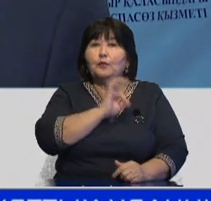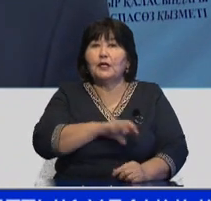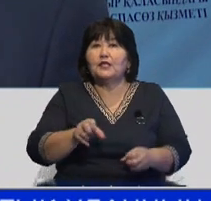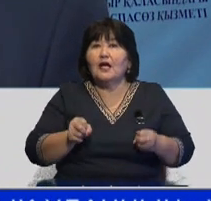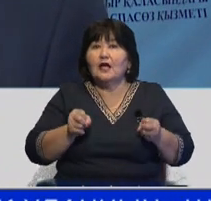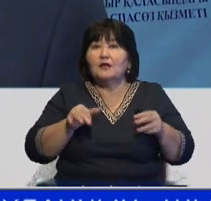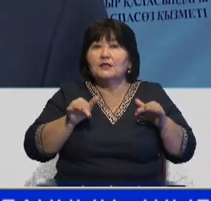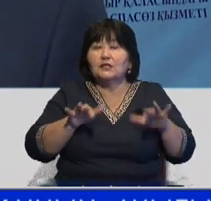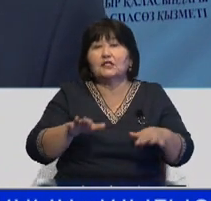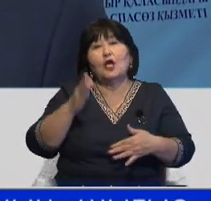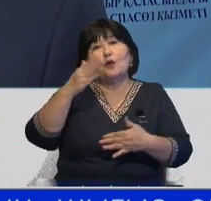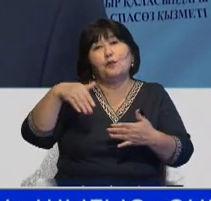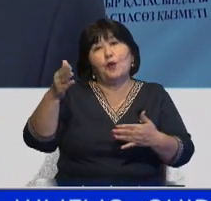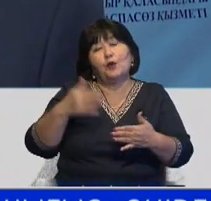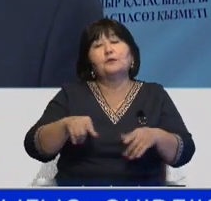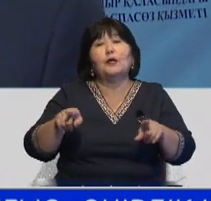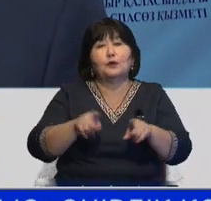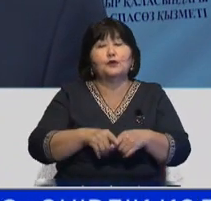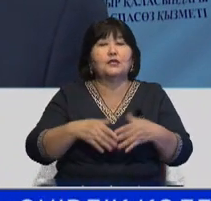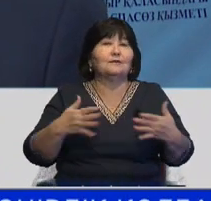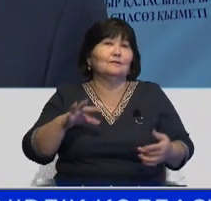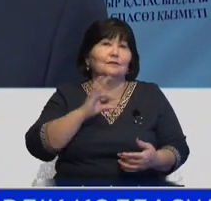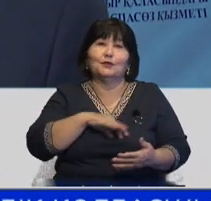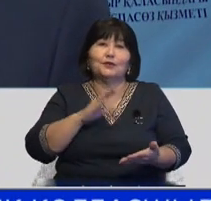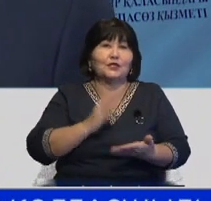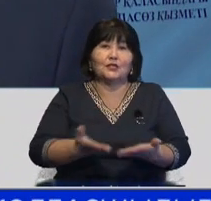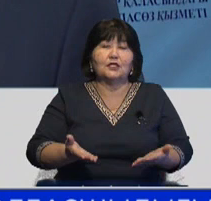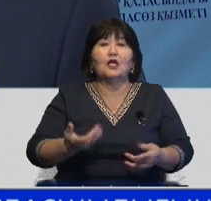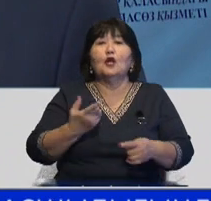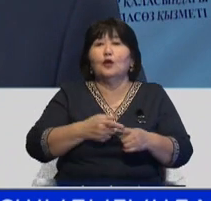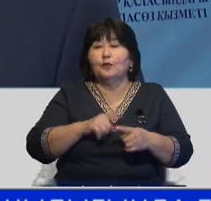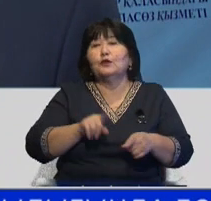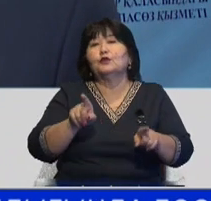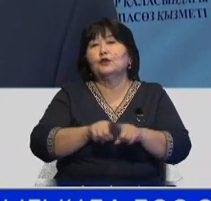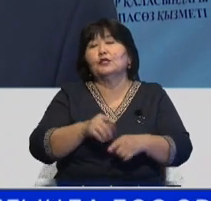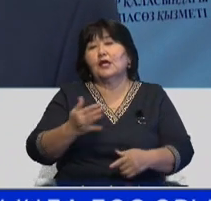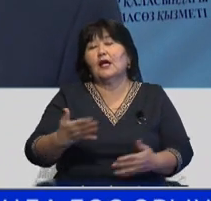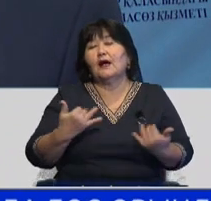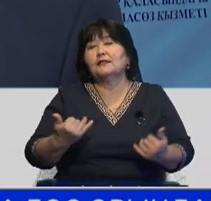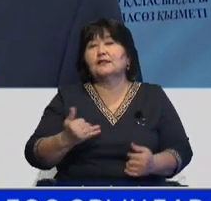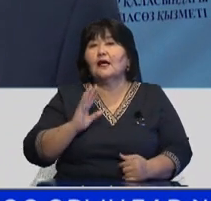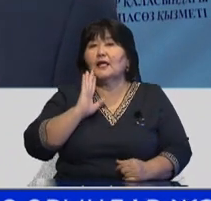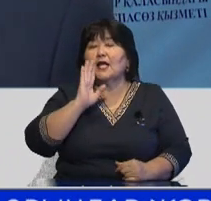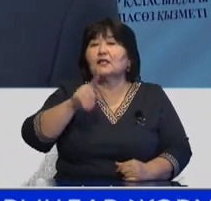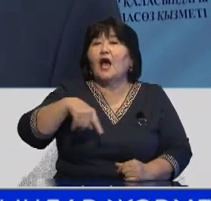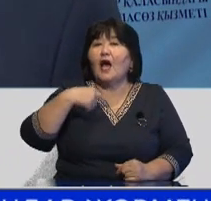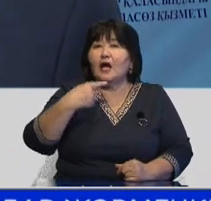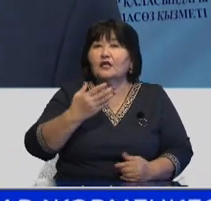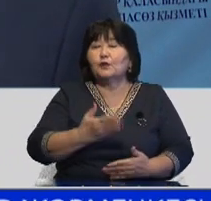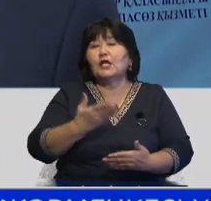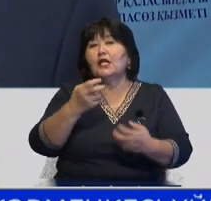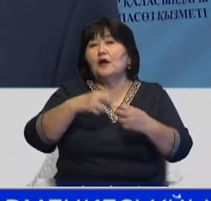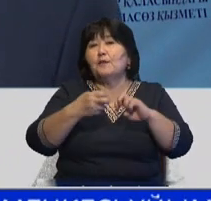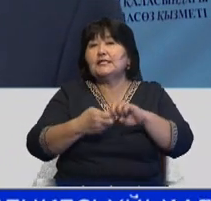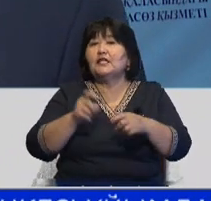қылмыстық әрекеттерге болдырмауға осындай үлкен бір септігін тигізеді. Бұл сондықтан мына біз қазіргі таңда айтып отқан